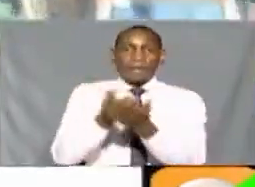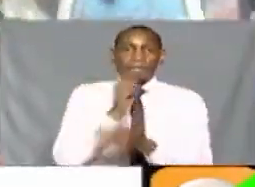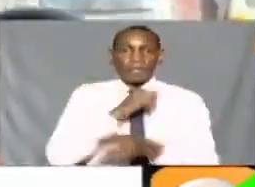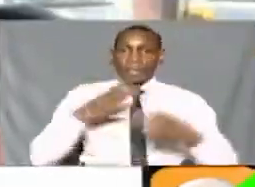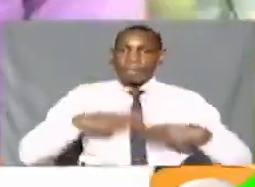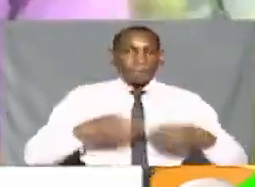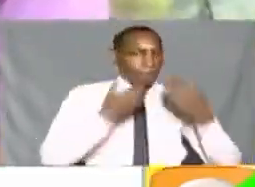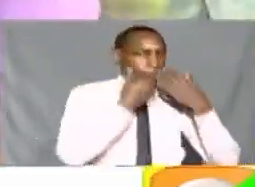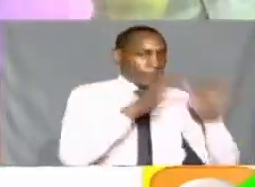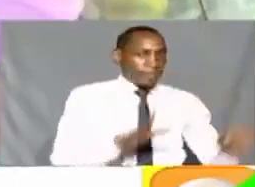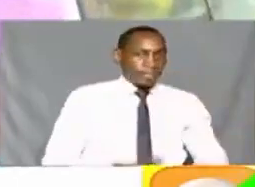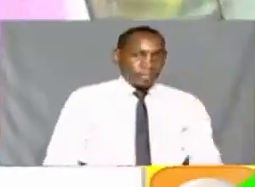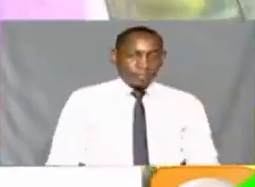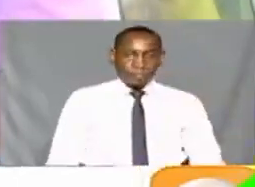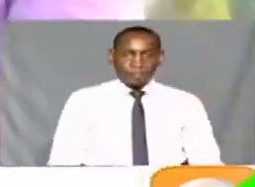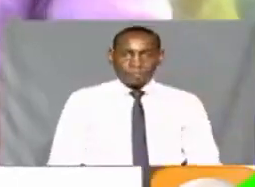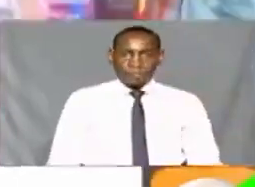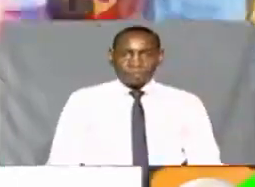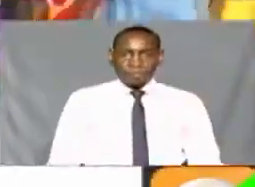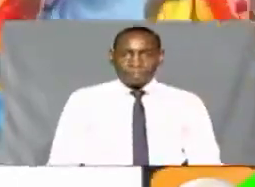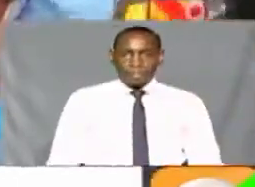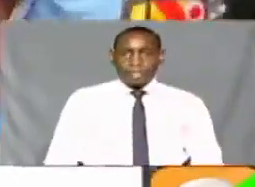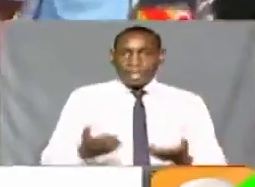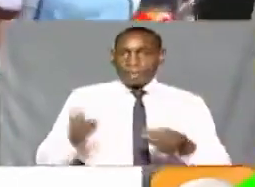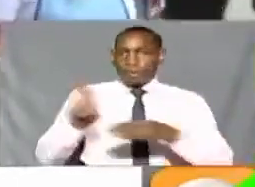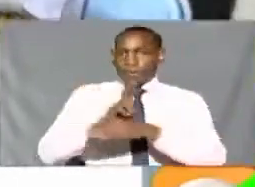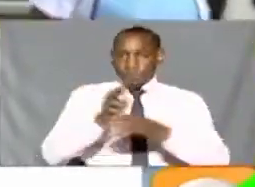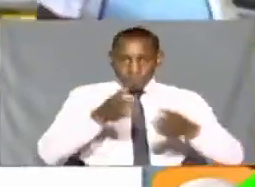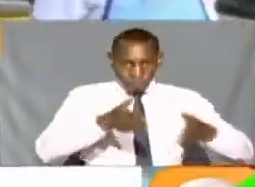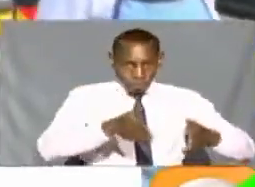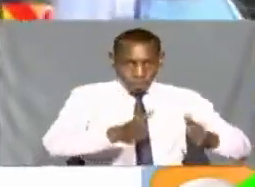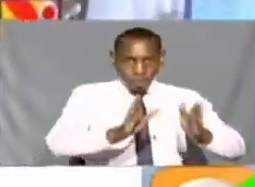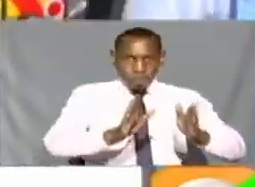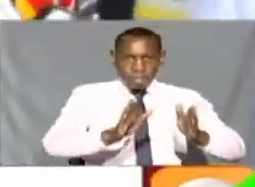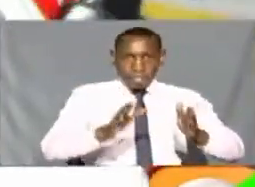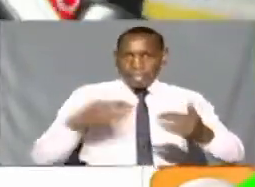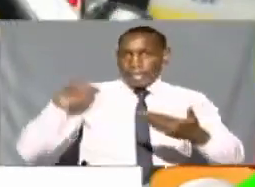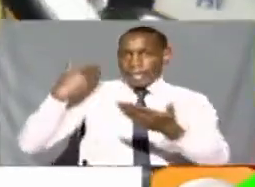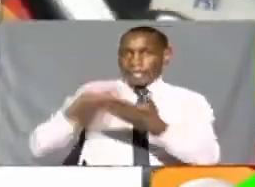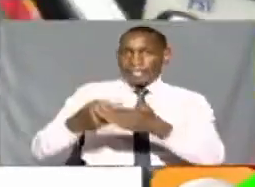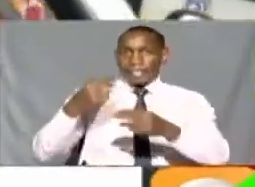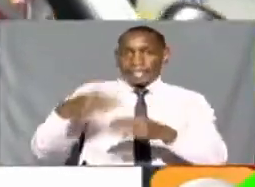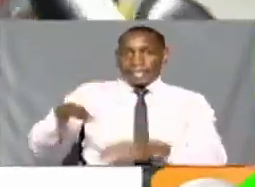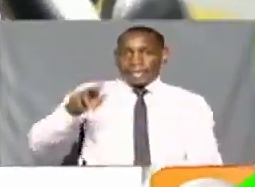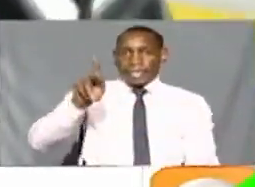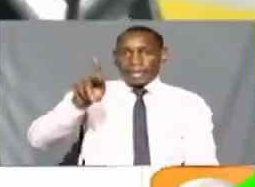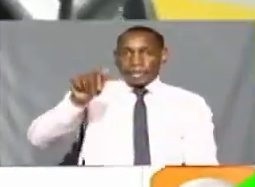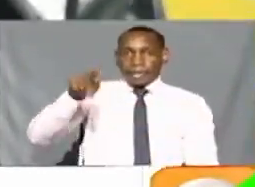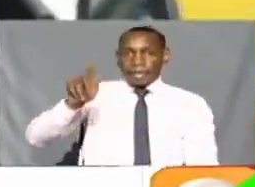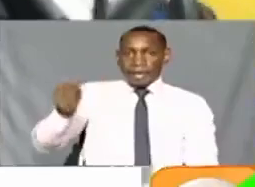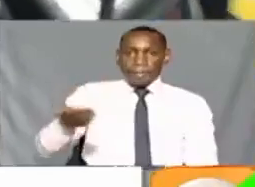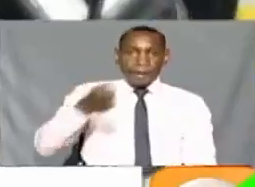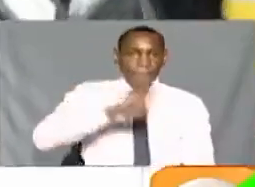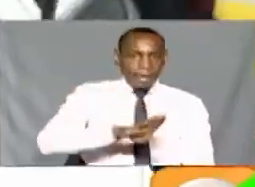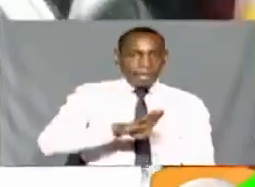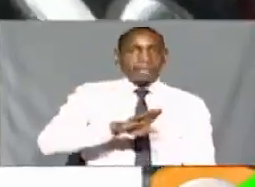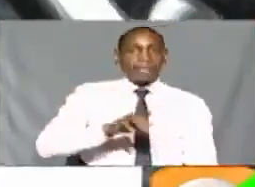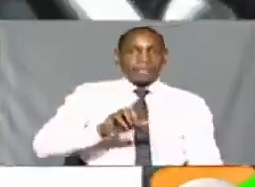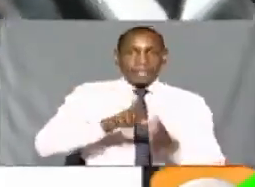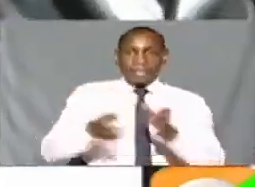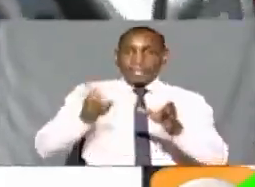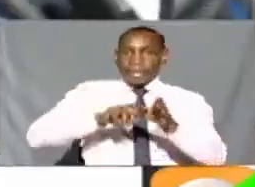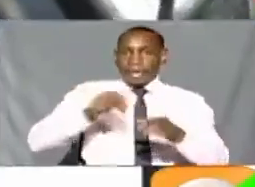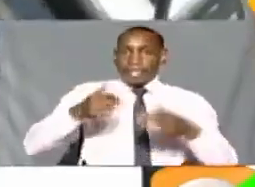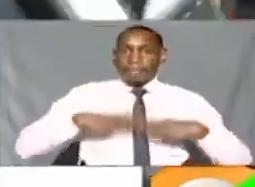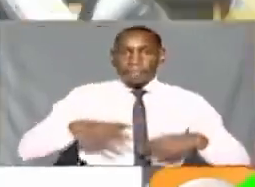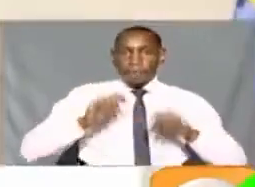watu washaisha. Sasa tunatumia hii route, tunakwenda tunafika mpaka Kapa, afu tunarudi. Sasa tunachukua wengine ndio